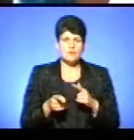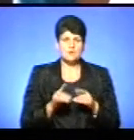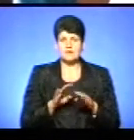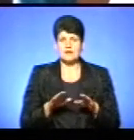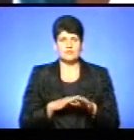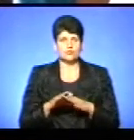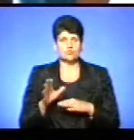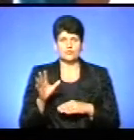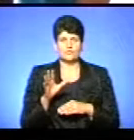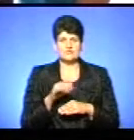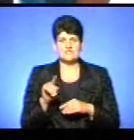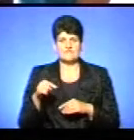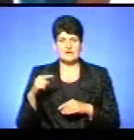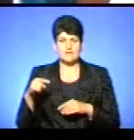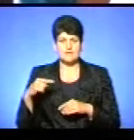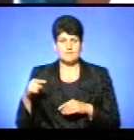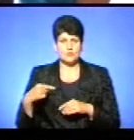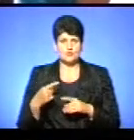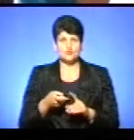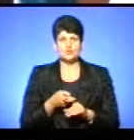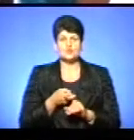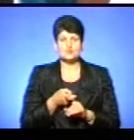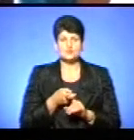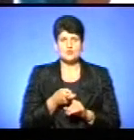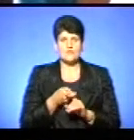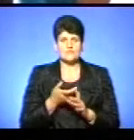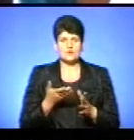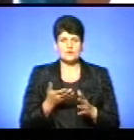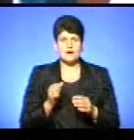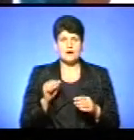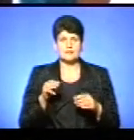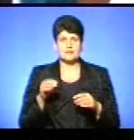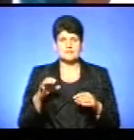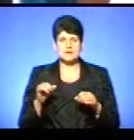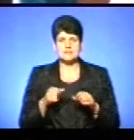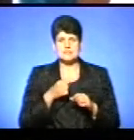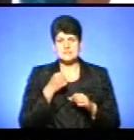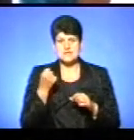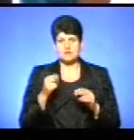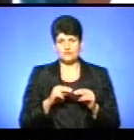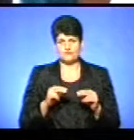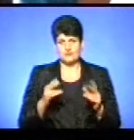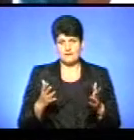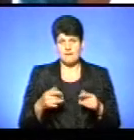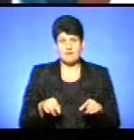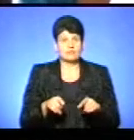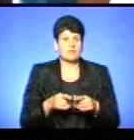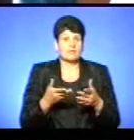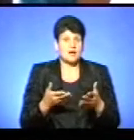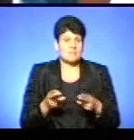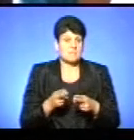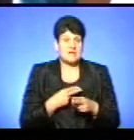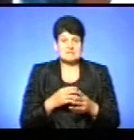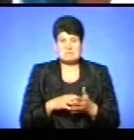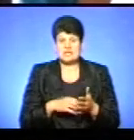всі вимоги стосовно атестації старшого вчителя. А так,